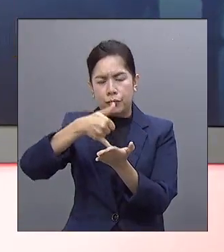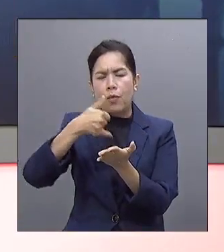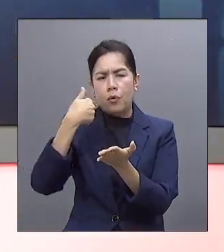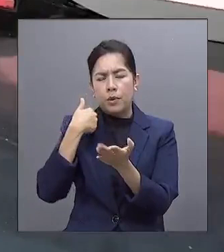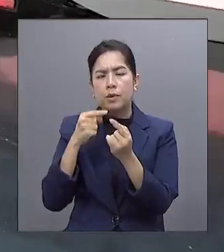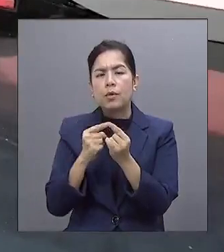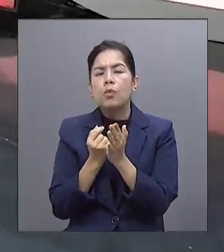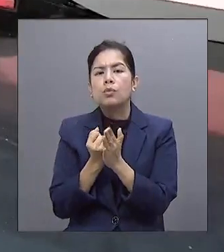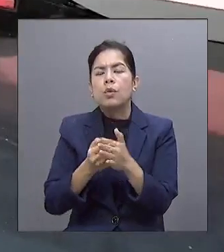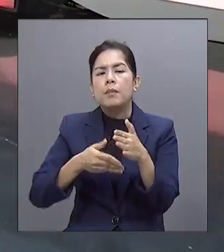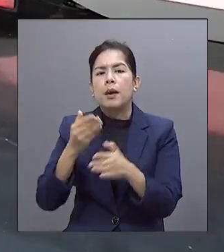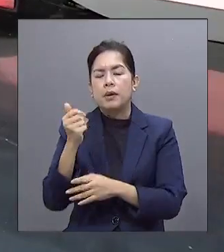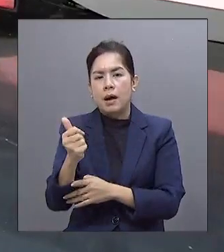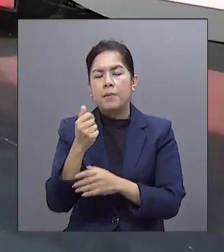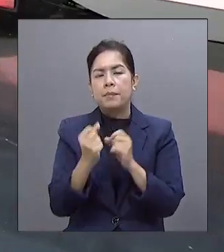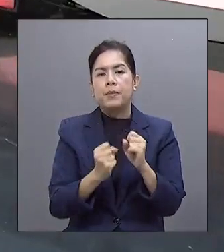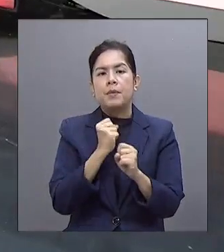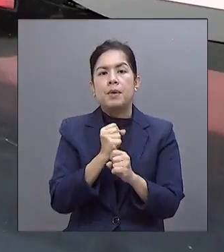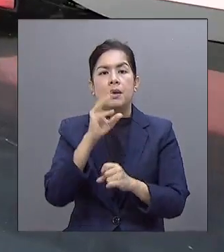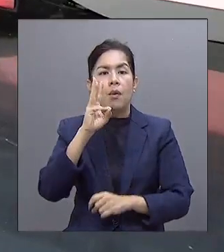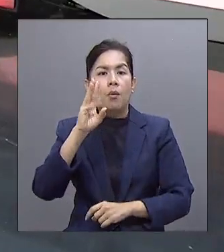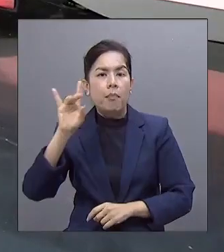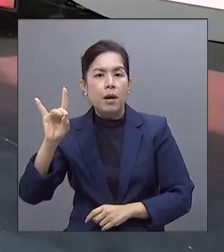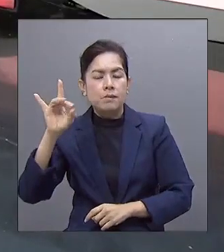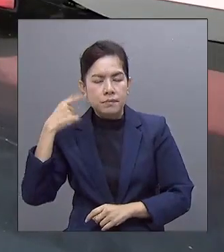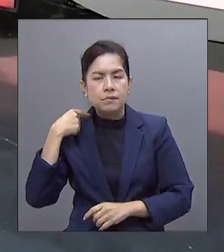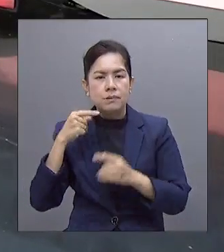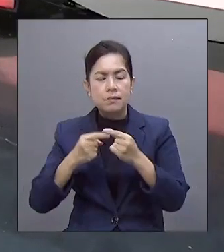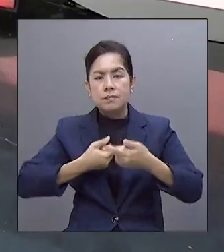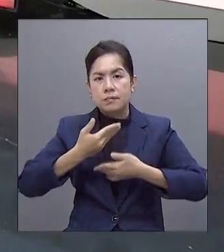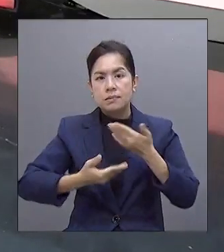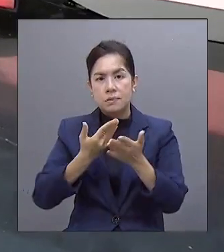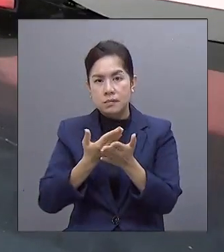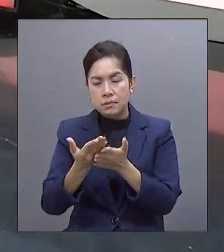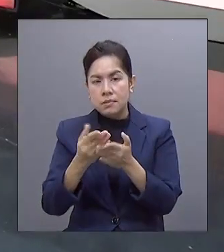ชาตาแล้วก็ปี 2568คาดว่าจะกลับเข้ามาซื้อขายหุ้นในตลาดหลักทรัพย์ได้ได้ค่ะขอบคุณค่ะ